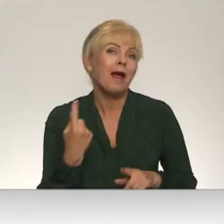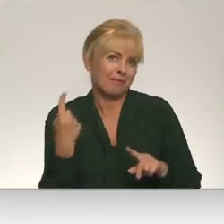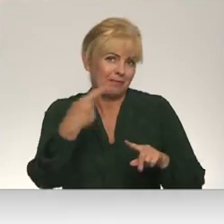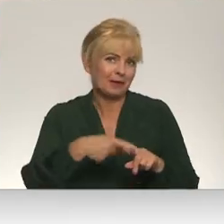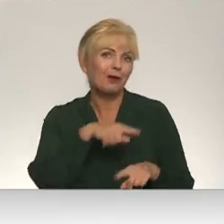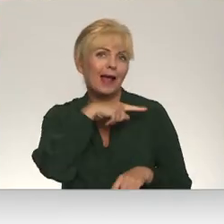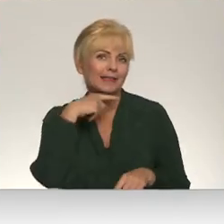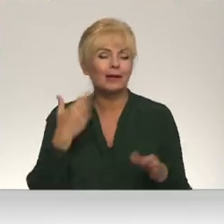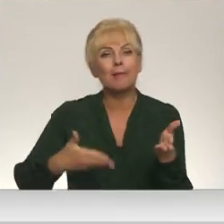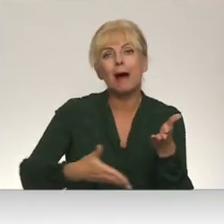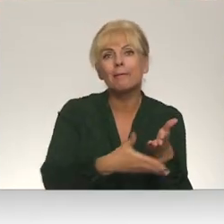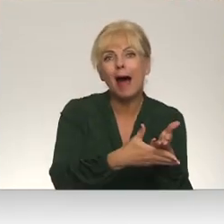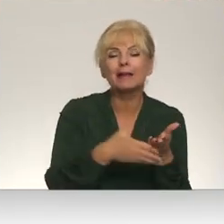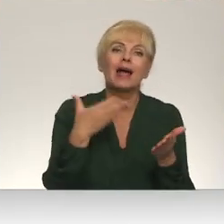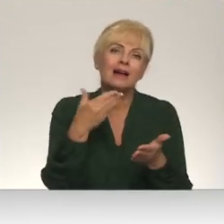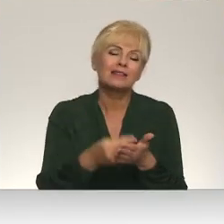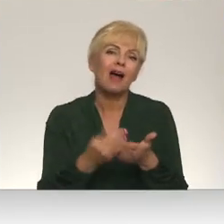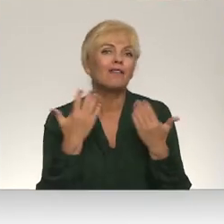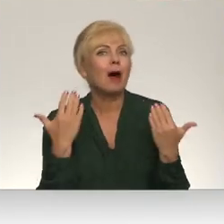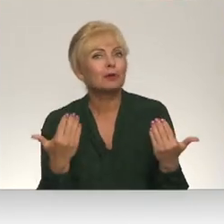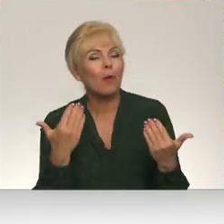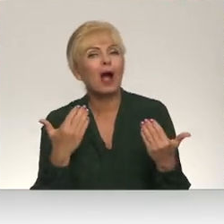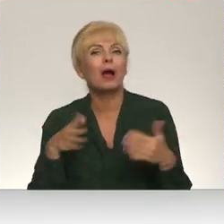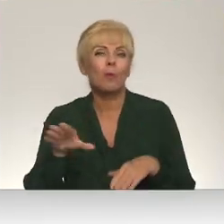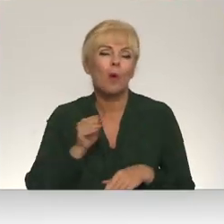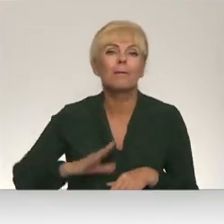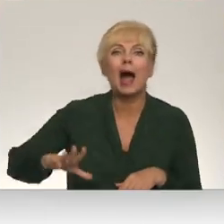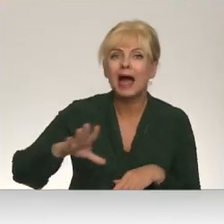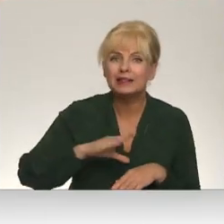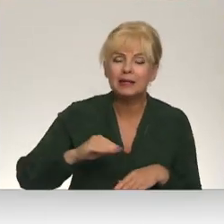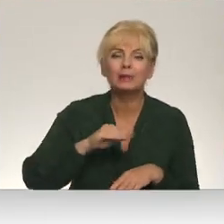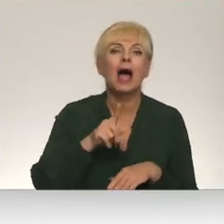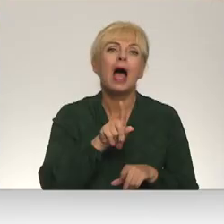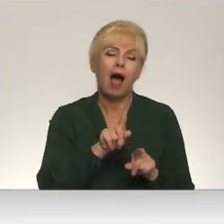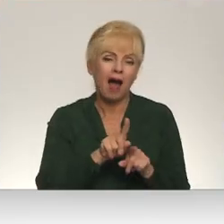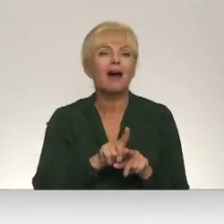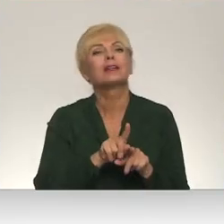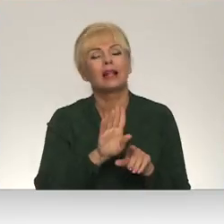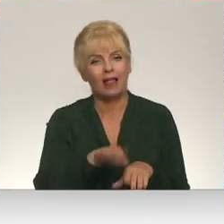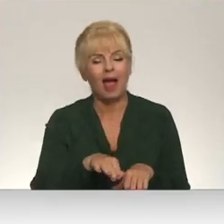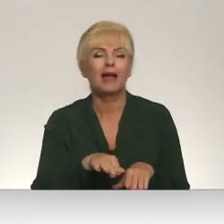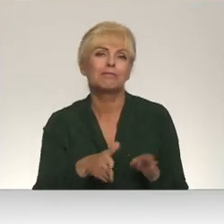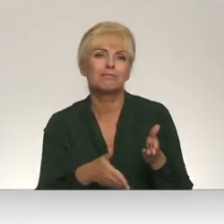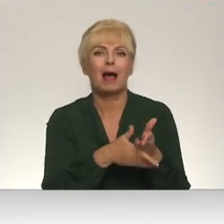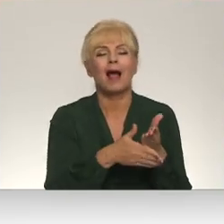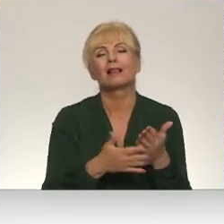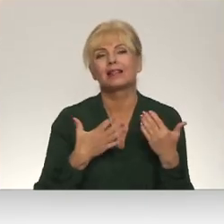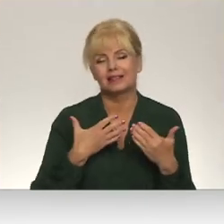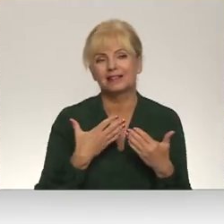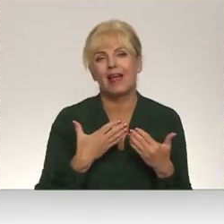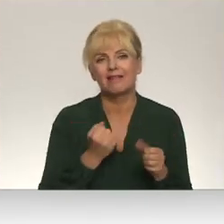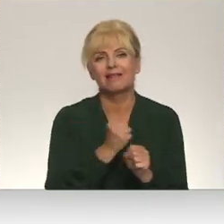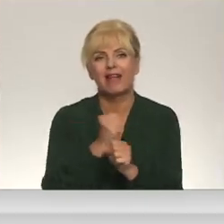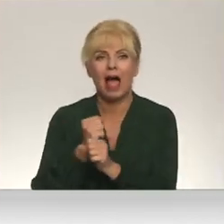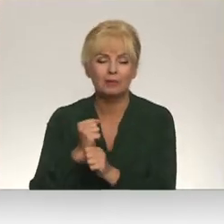protams, palīdzēt, jā, ko ar savām rokām, visi ģimeni, ko mēs varam tā kā arī pielikt pie tā lielā darbiņa klāt, arī savas rociņas. Katru